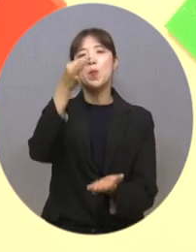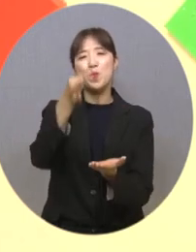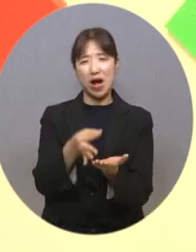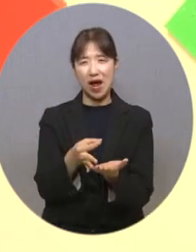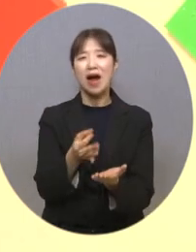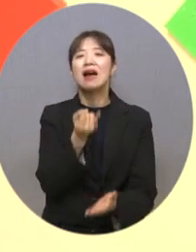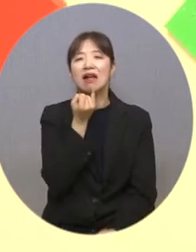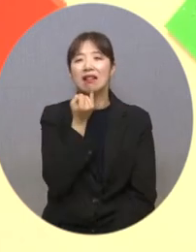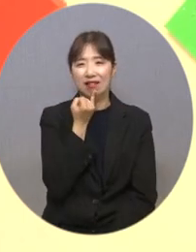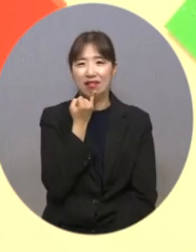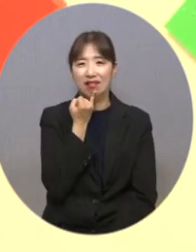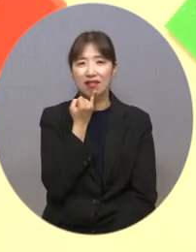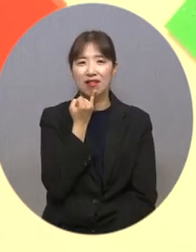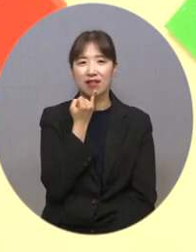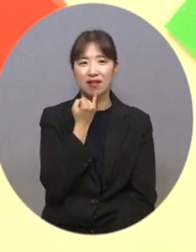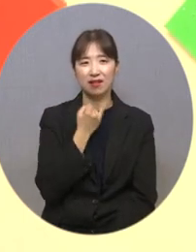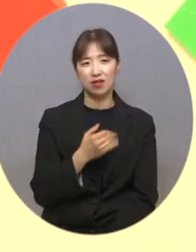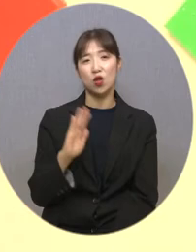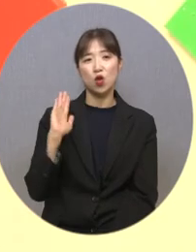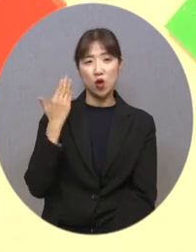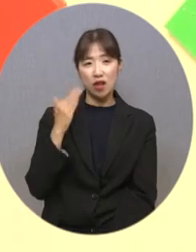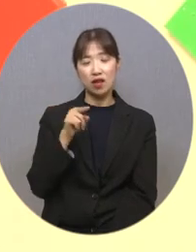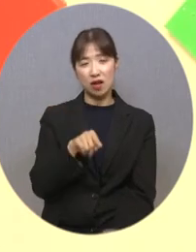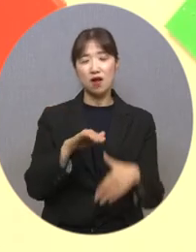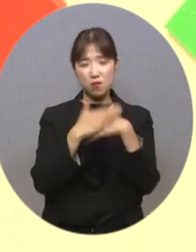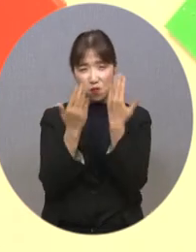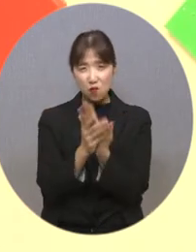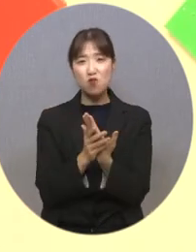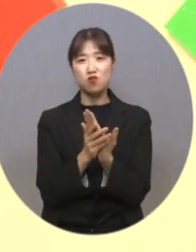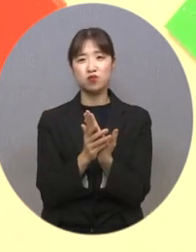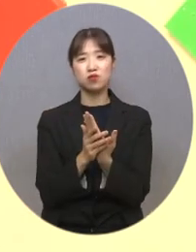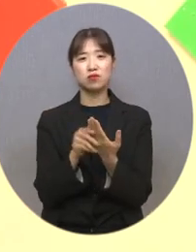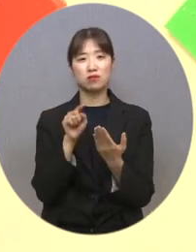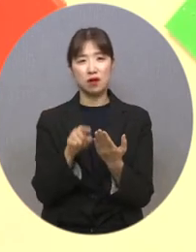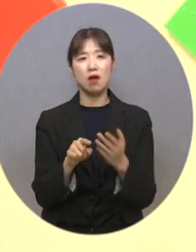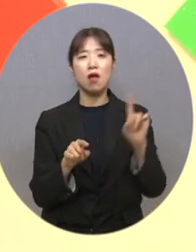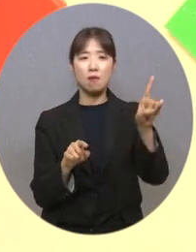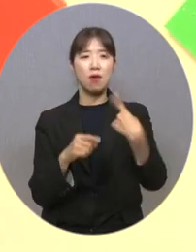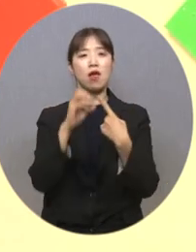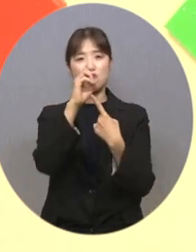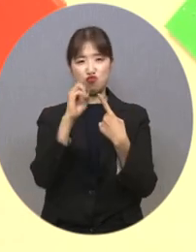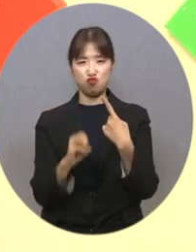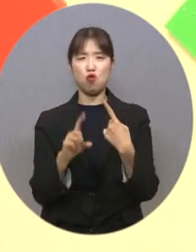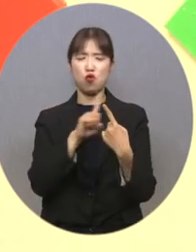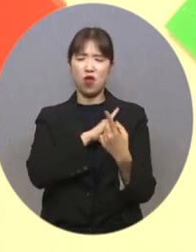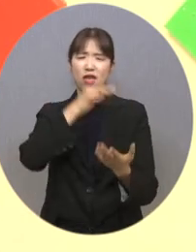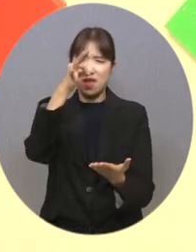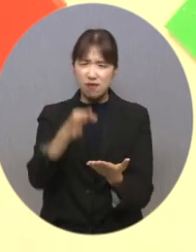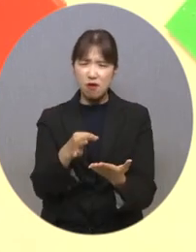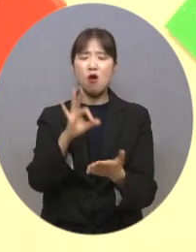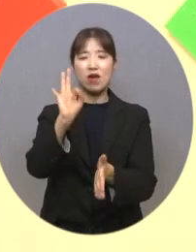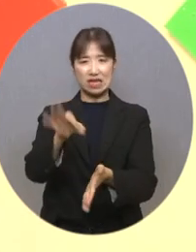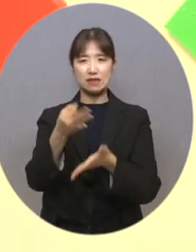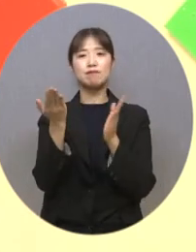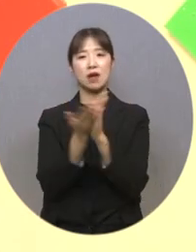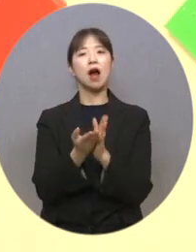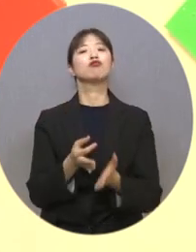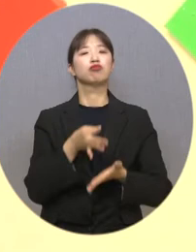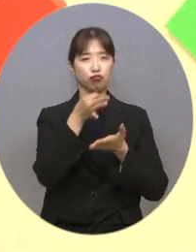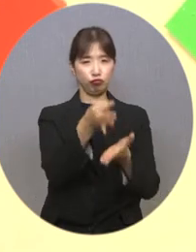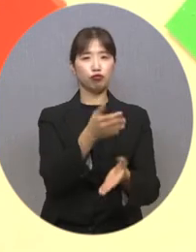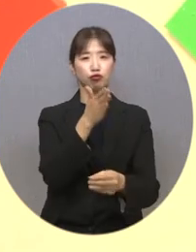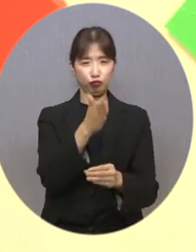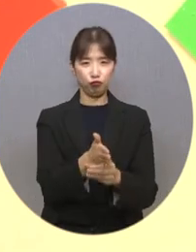있습니다. 그런 부분들. 네. 그래서 최근에는 이런 모든 부분들은 100% 최저임금을 적용해서 주고